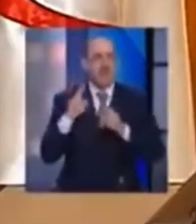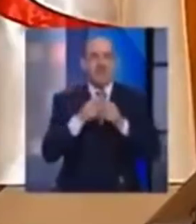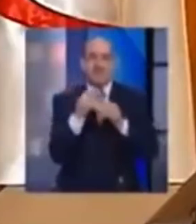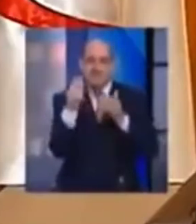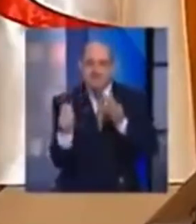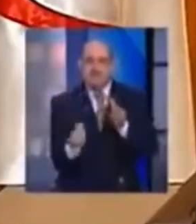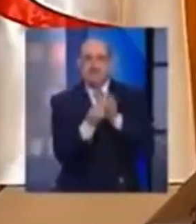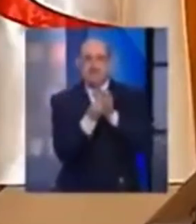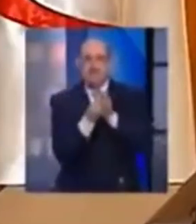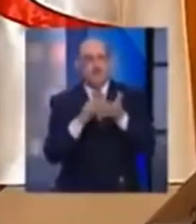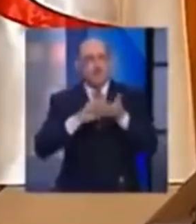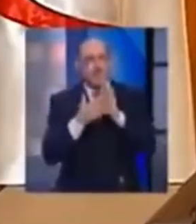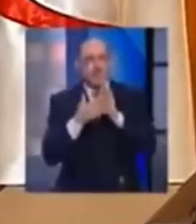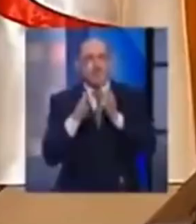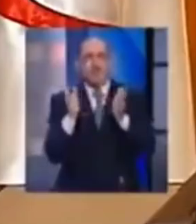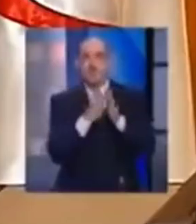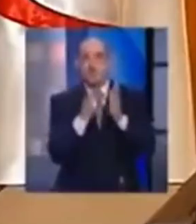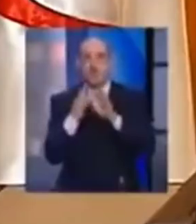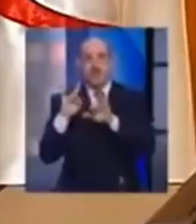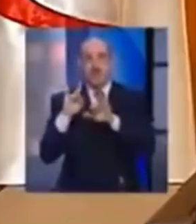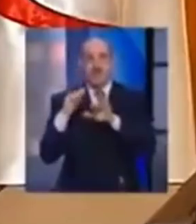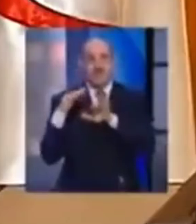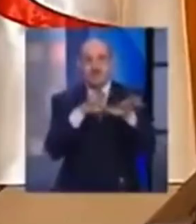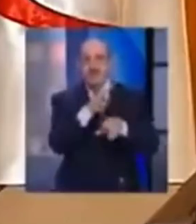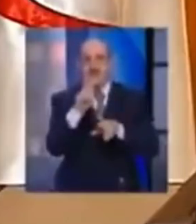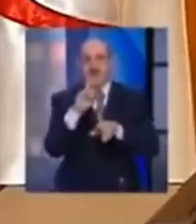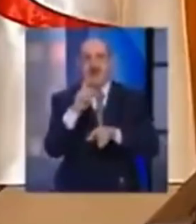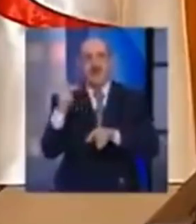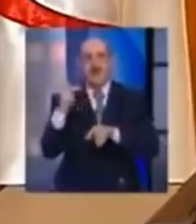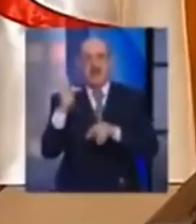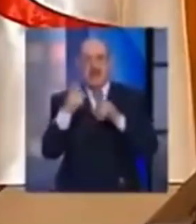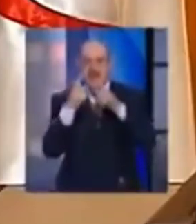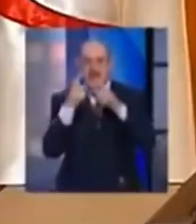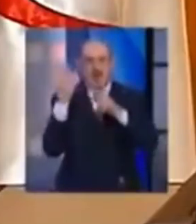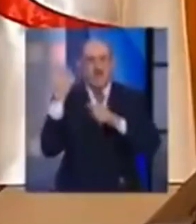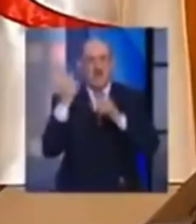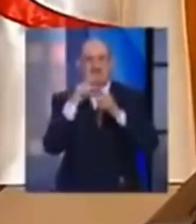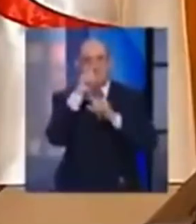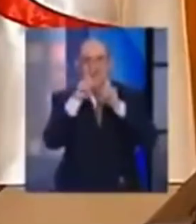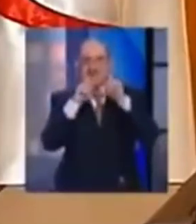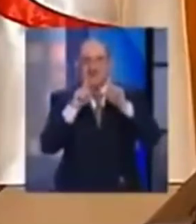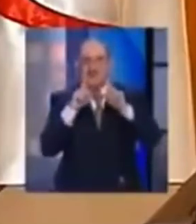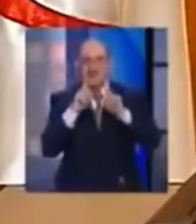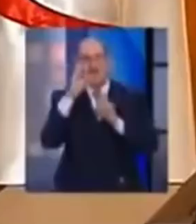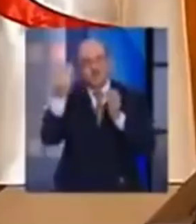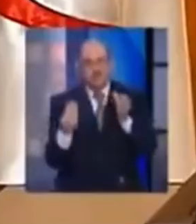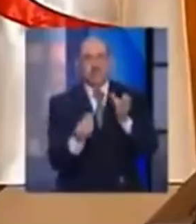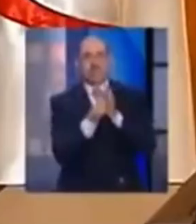دمجنا في الدستور كل ما طالب به الحراك، حرية مطلقة فرديا وجماعيا.